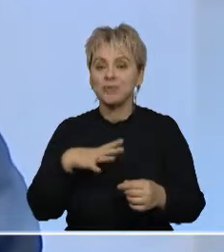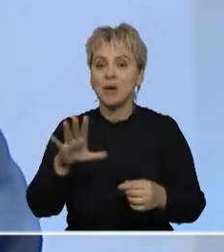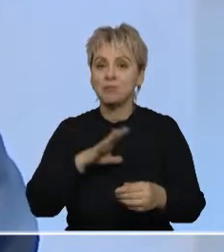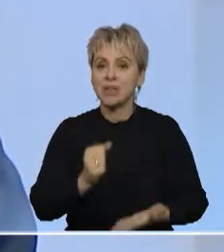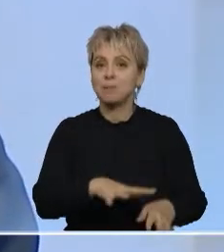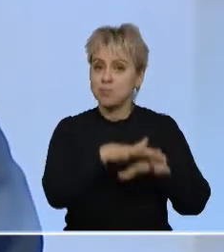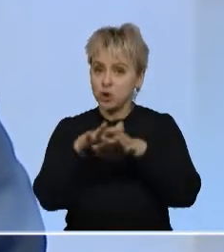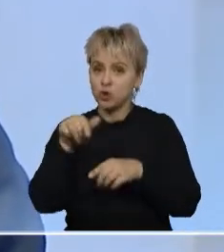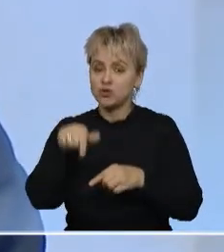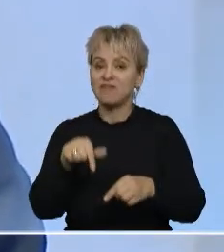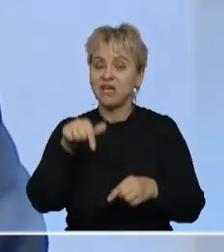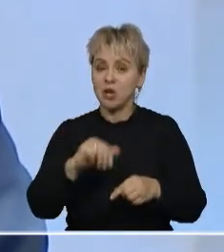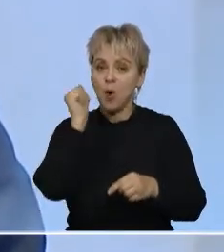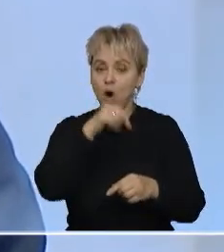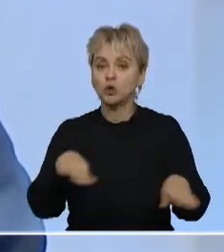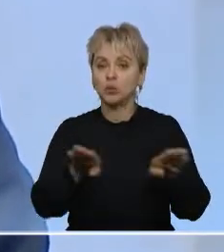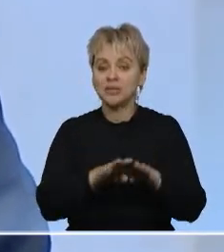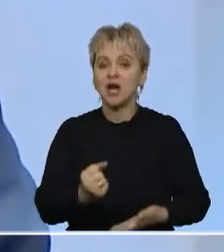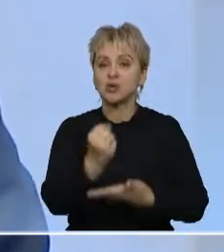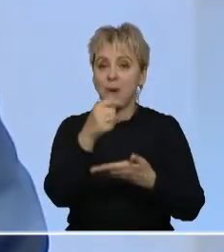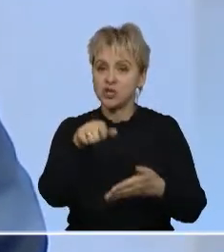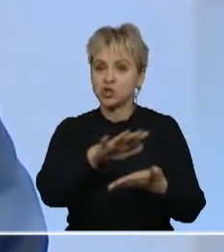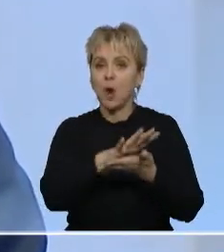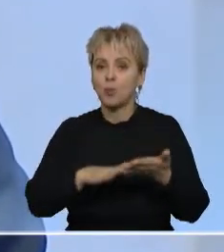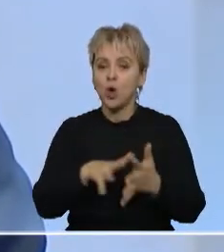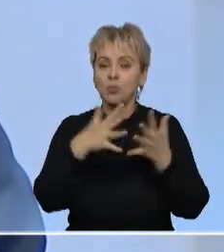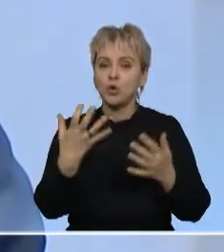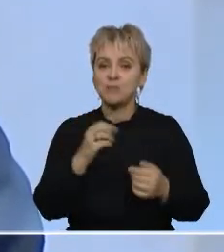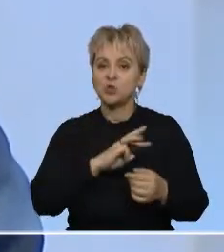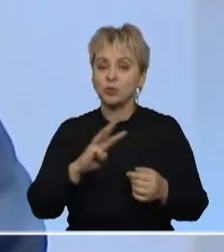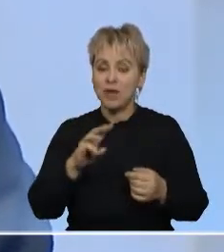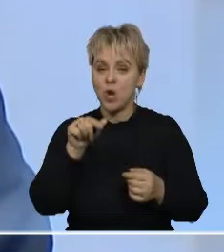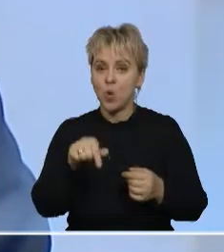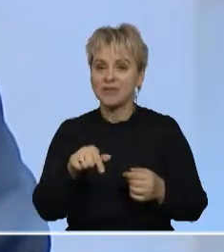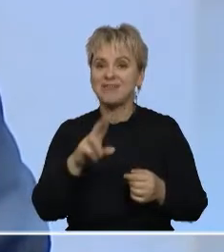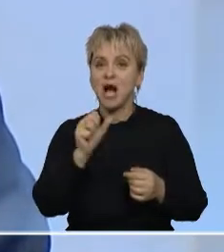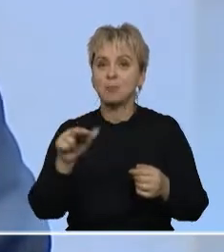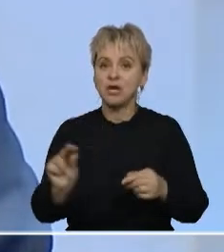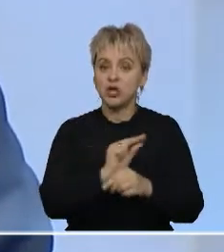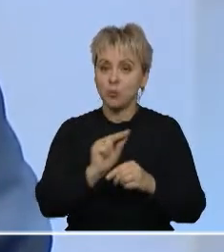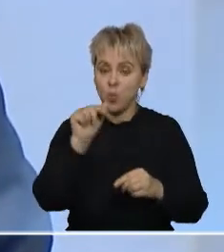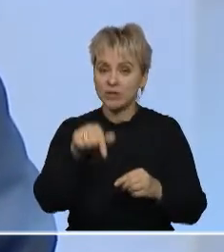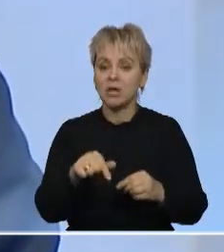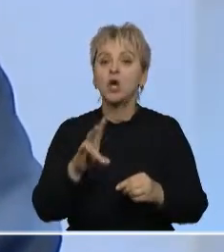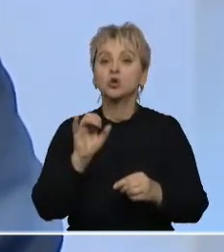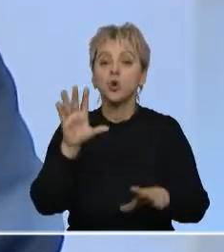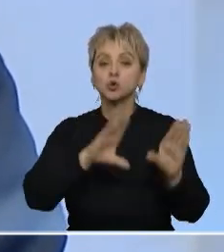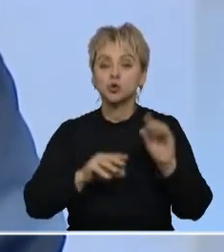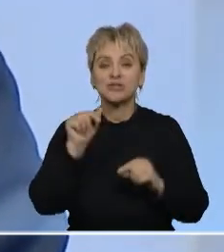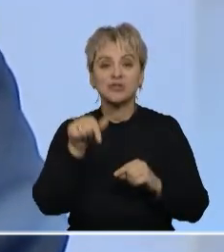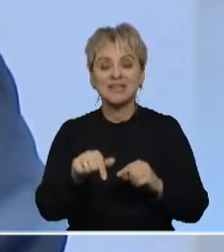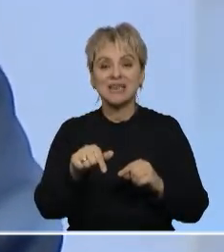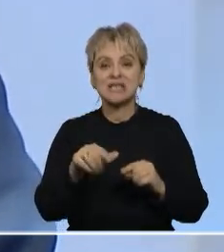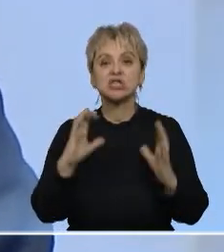поддержано. В текущем году также поддержка продолжается, более 500 миллионов на капитальный ремонт. Но с учетом вот этой